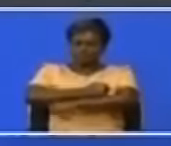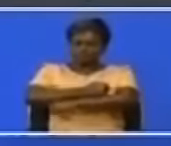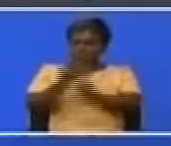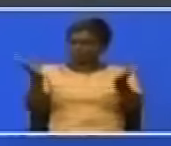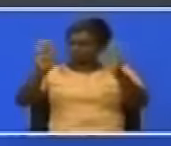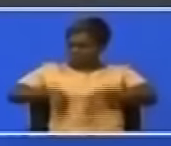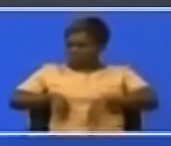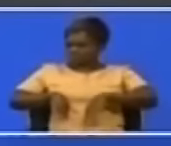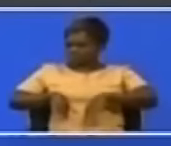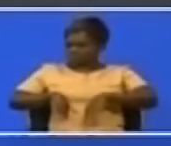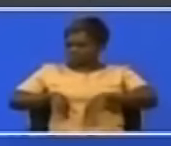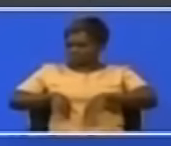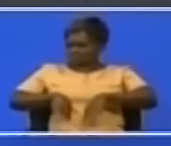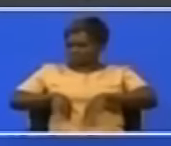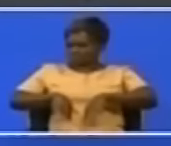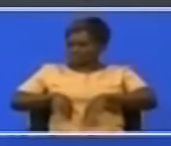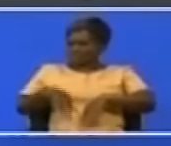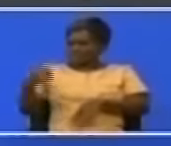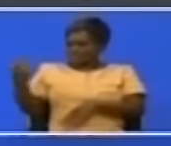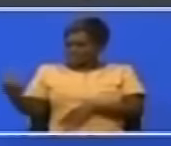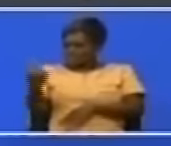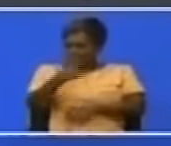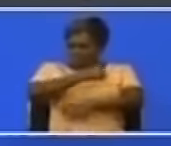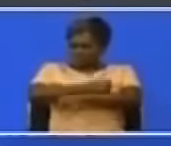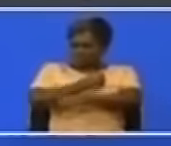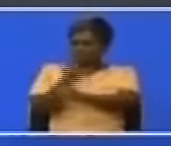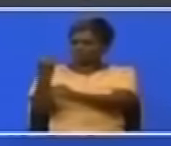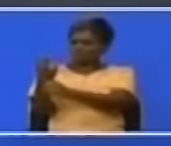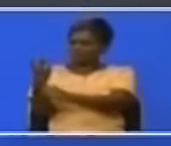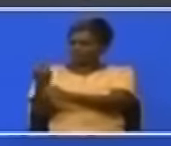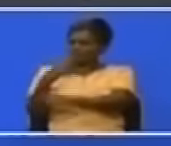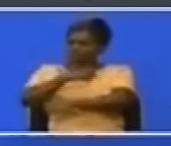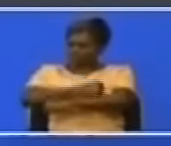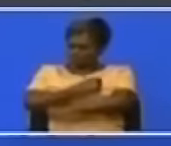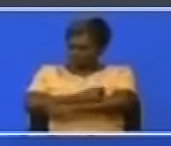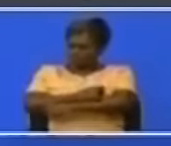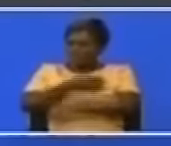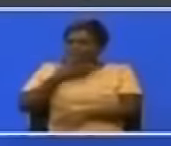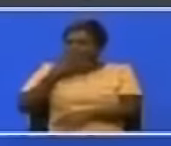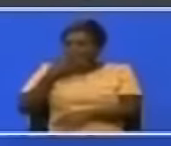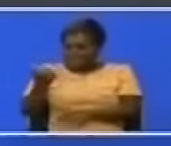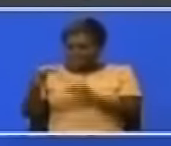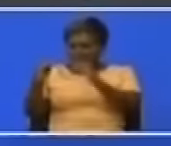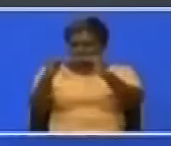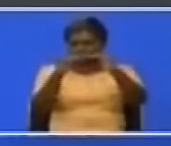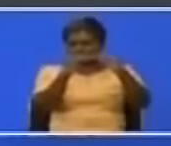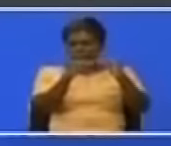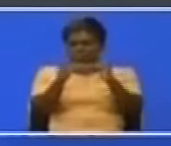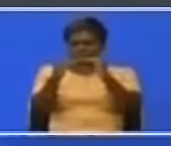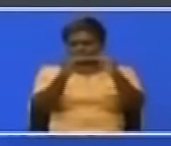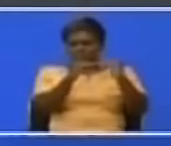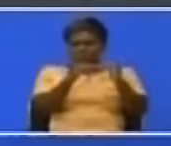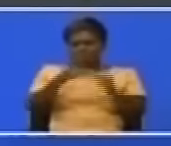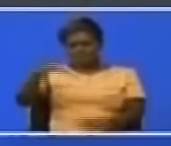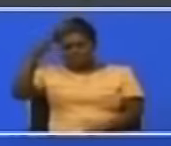zivunjiliwe bali. Kila shule ya sekondari katika nchi ya Kenya inafaa iwe na usawa wa ubora